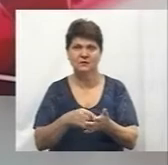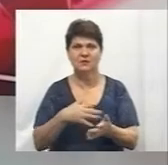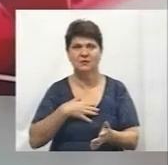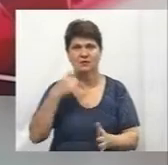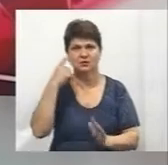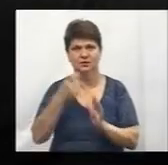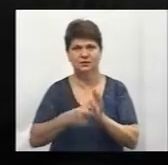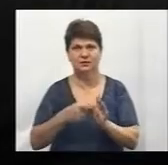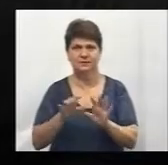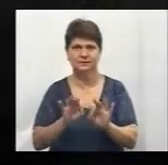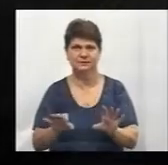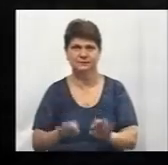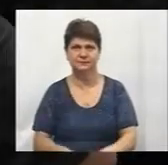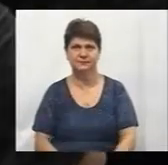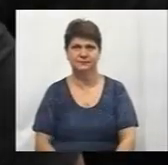зараз розкаже.